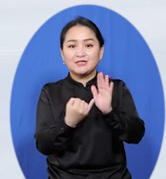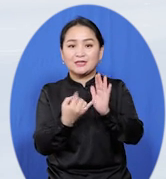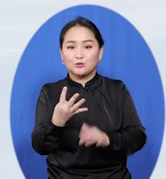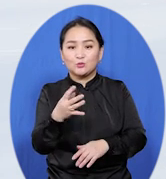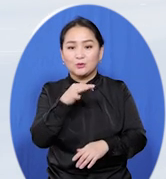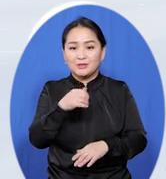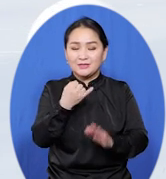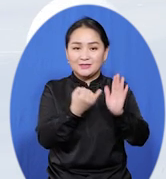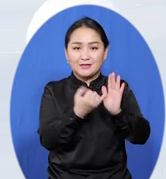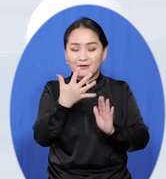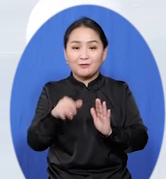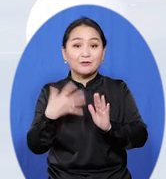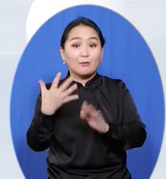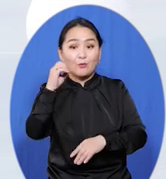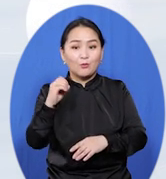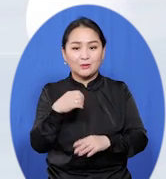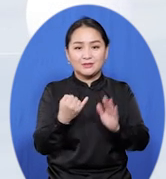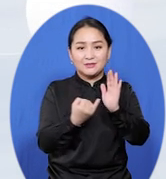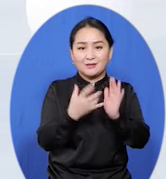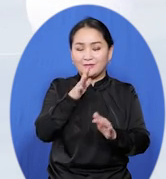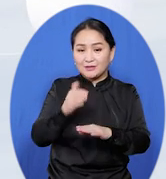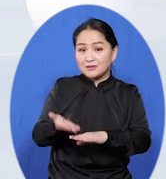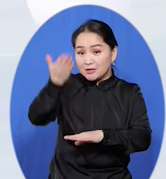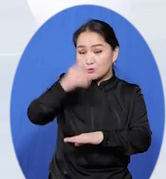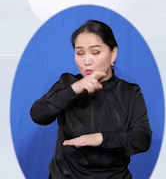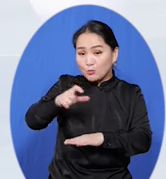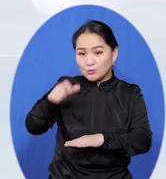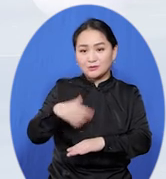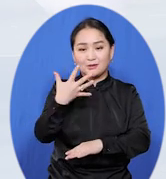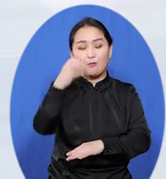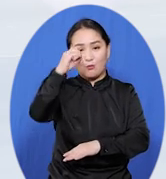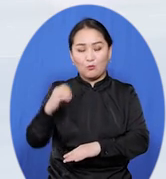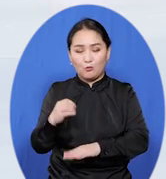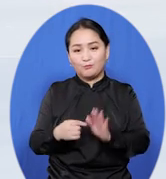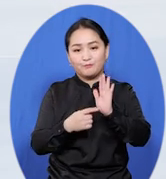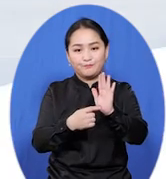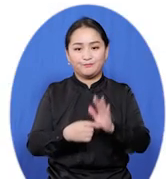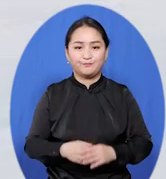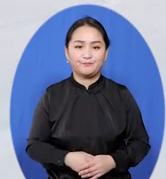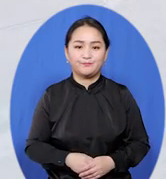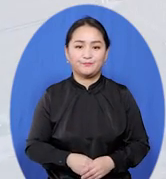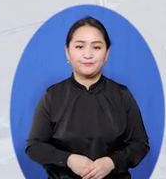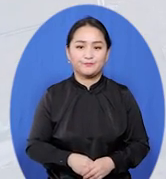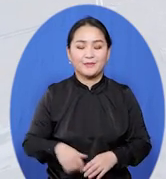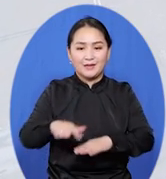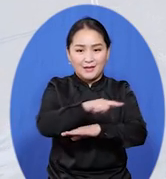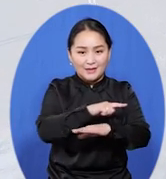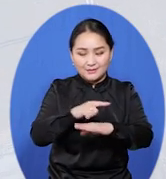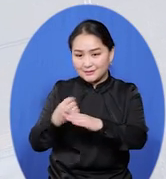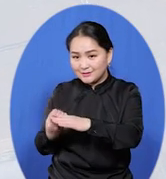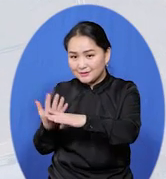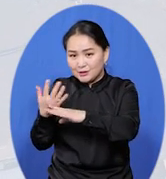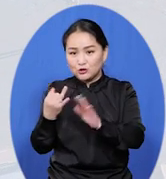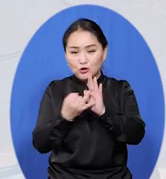ам 65.7%, 65 буюу түүнээс дээш насны хүн ам 5% тус эзлэж байна. Газар